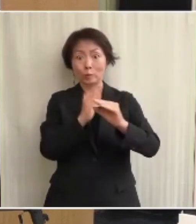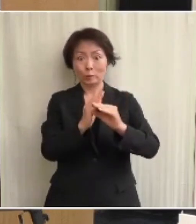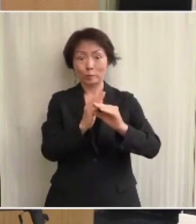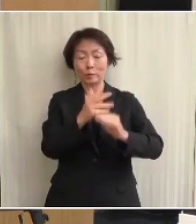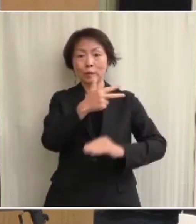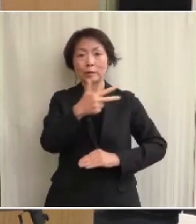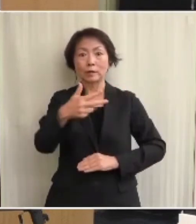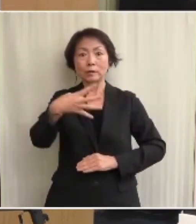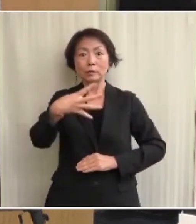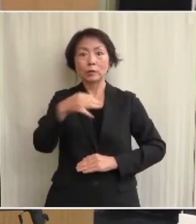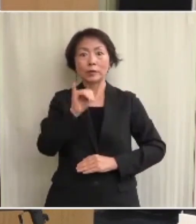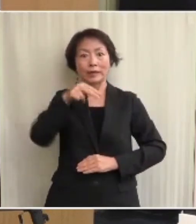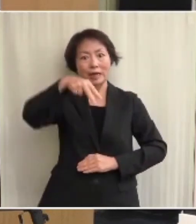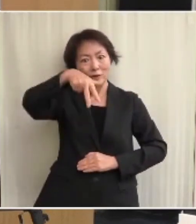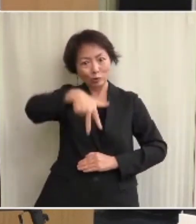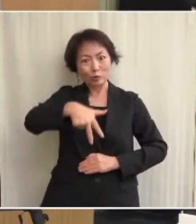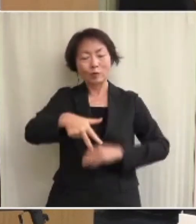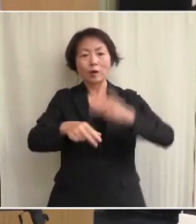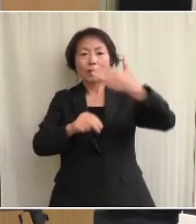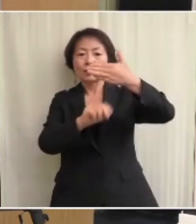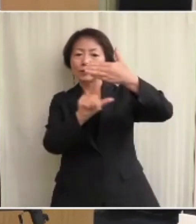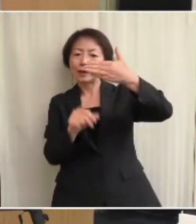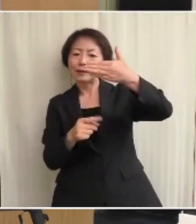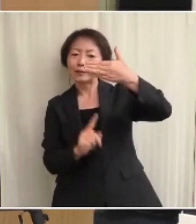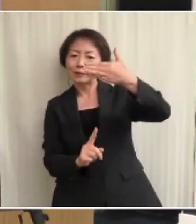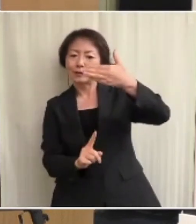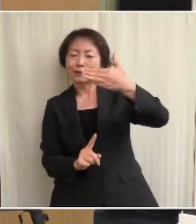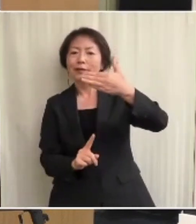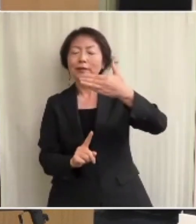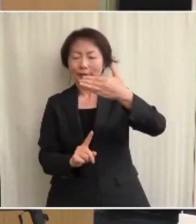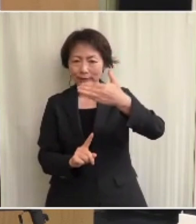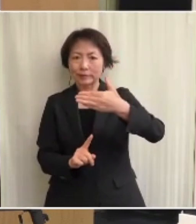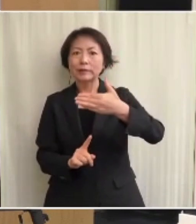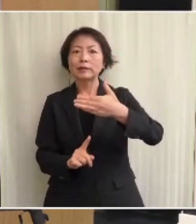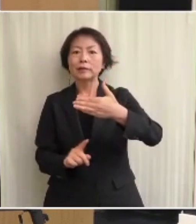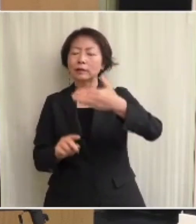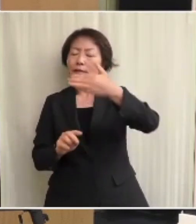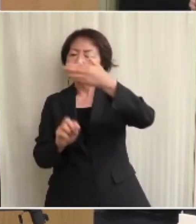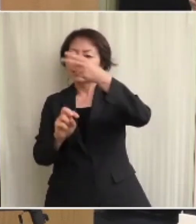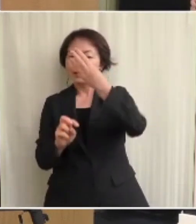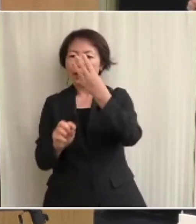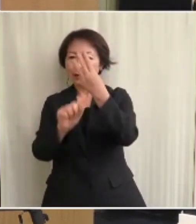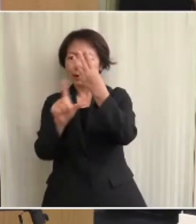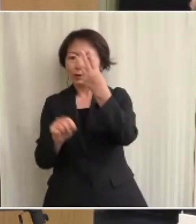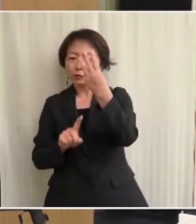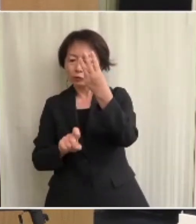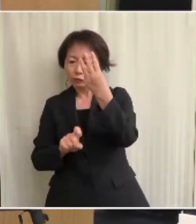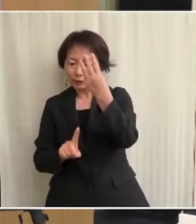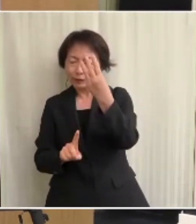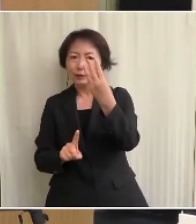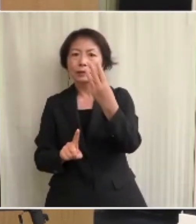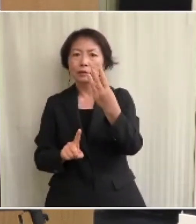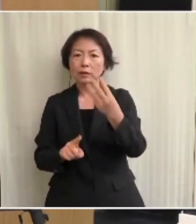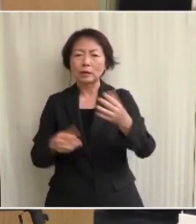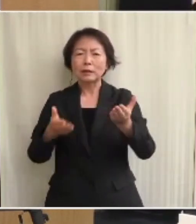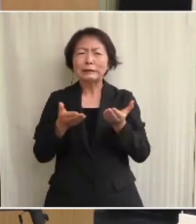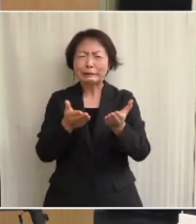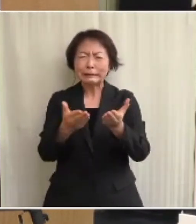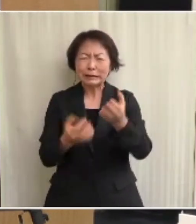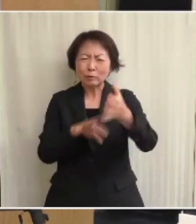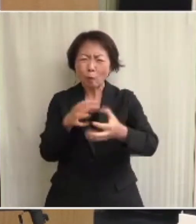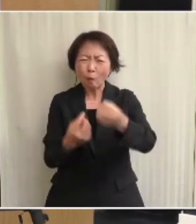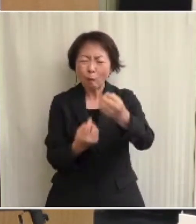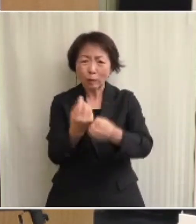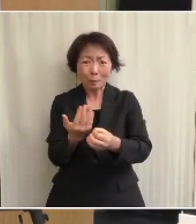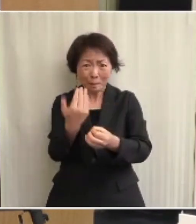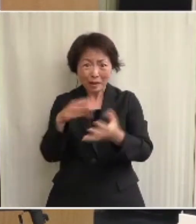スにつきましてはこれから9月1日ですとか1月17日また3月11日といった震災があった時にです